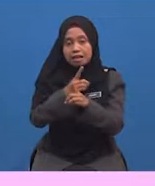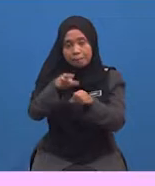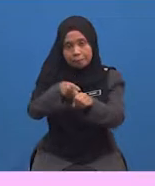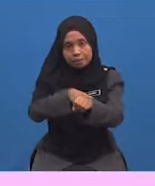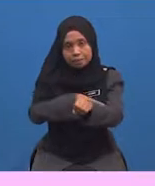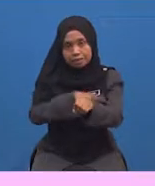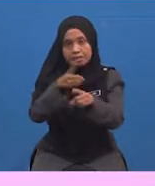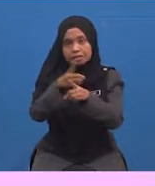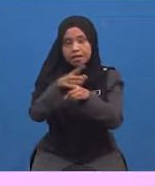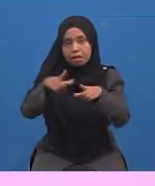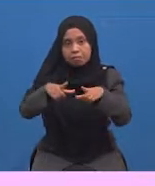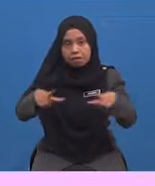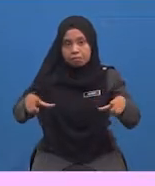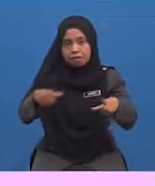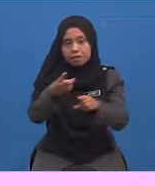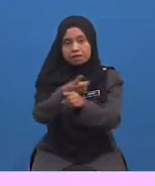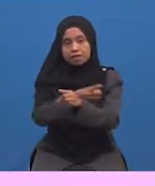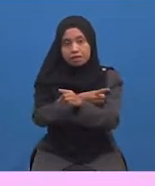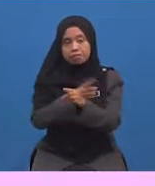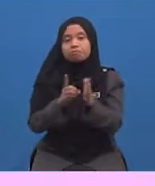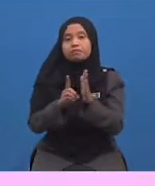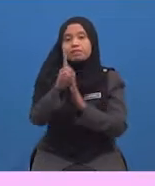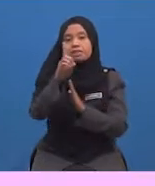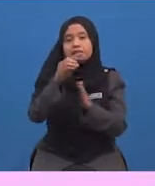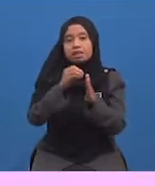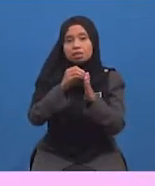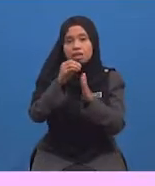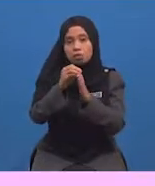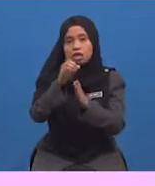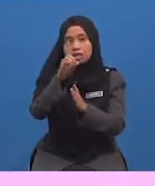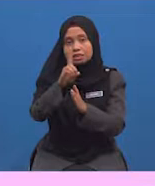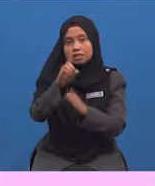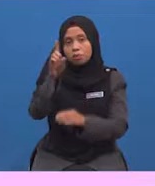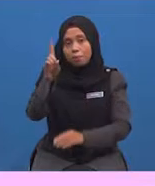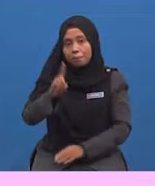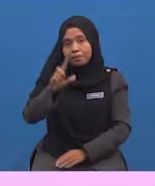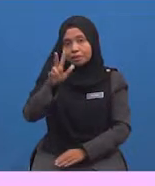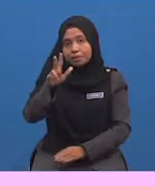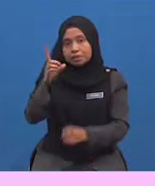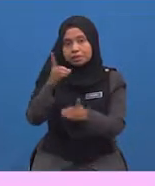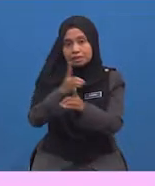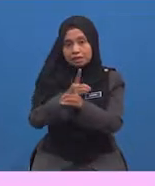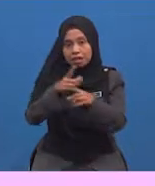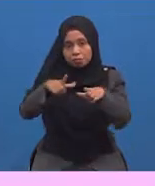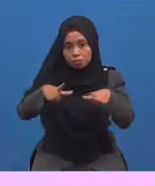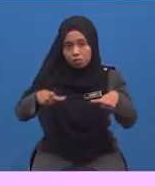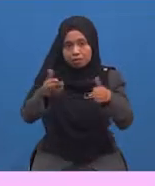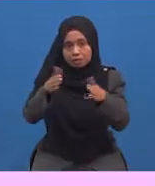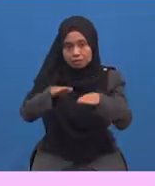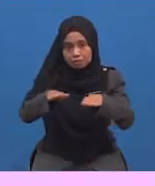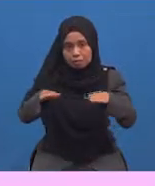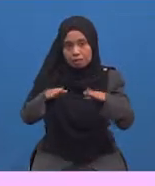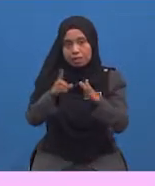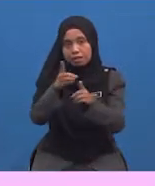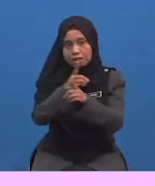panjang darab lebar darab tinggi atau 1/3 darab luas tapak darab